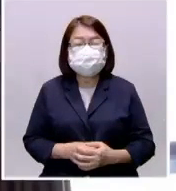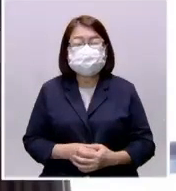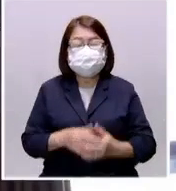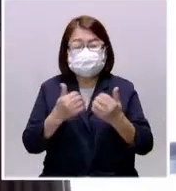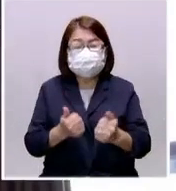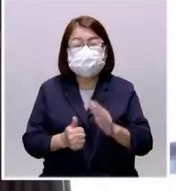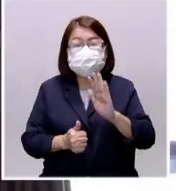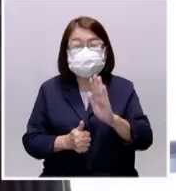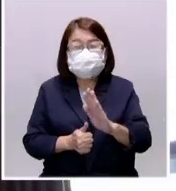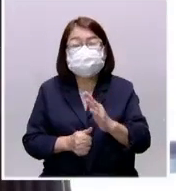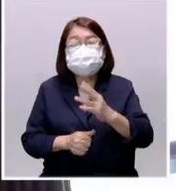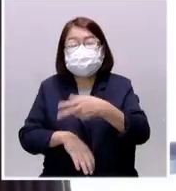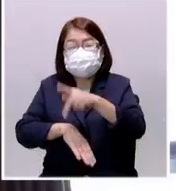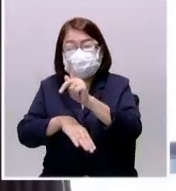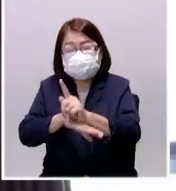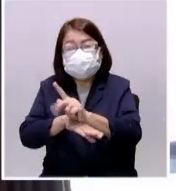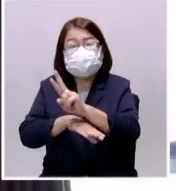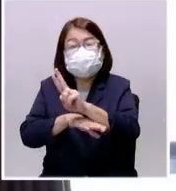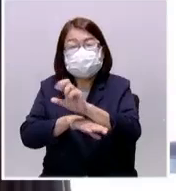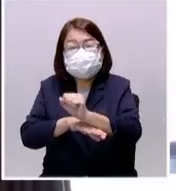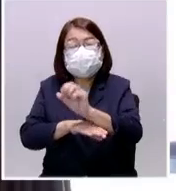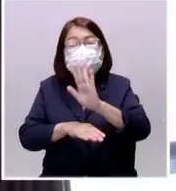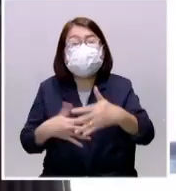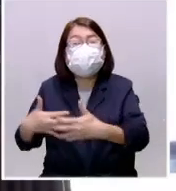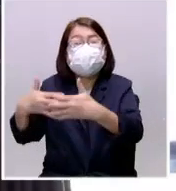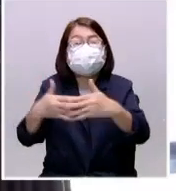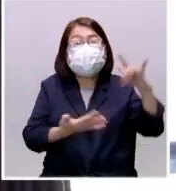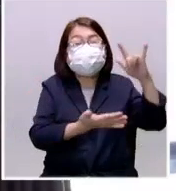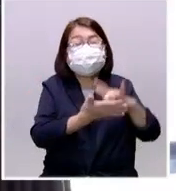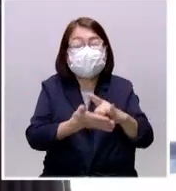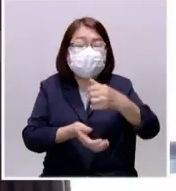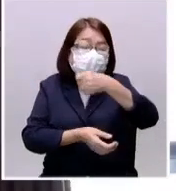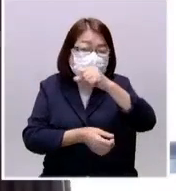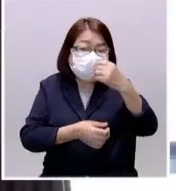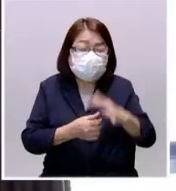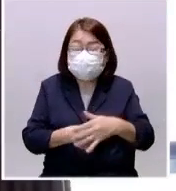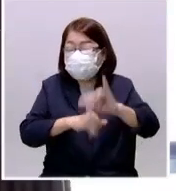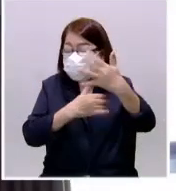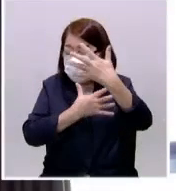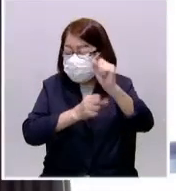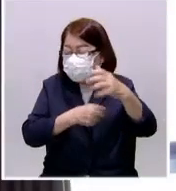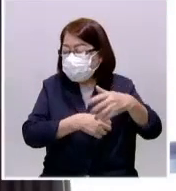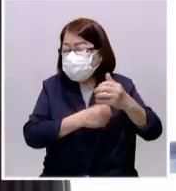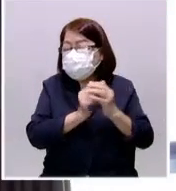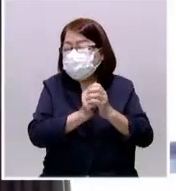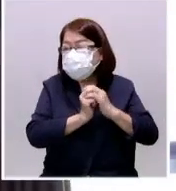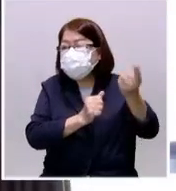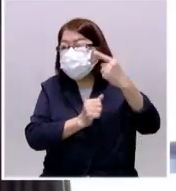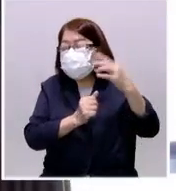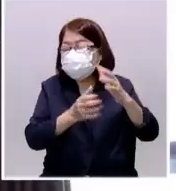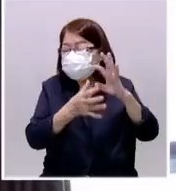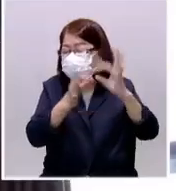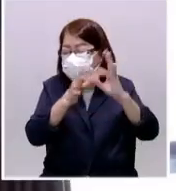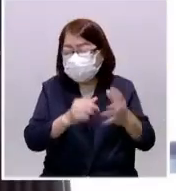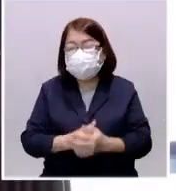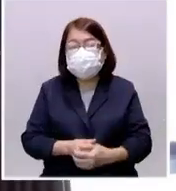การเดินทางของเพโลซีครั้งนี้เกิดขึ้นโดยไม่สนใจคำเตือนของจีนนะคะว่าสหรัฐอาจต้องเผชิญกับการตอบโต้ทางทหารเพราะถือเป็นการแทรก